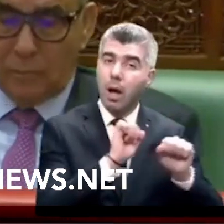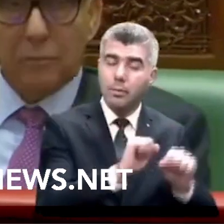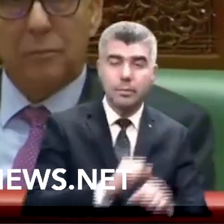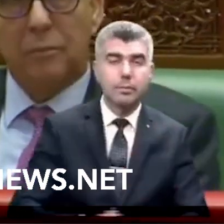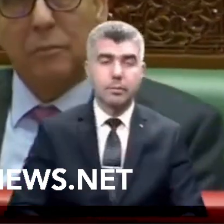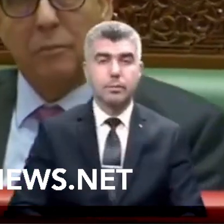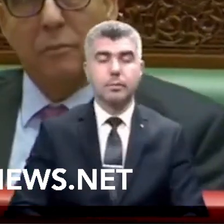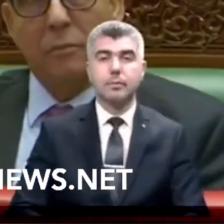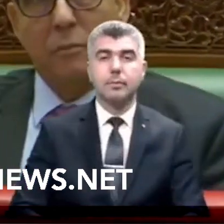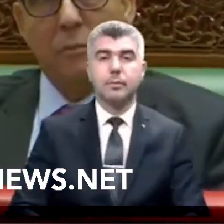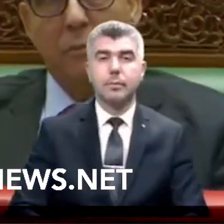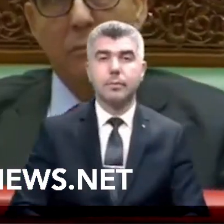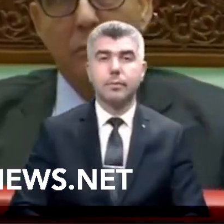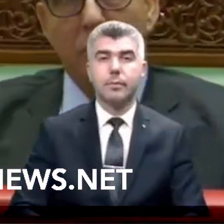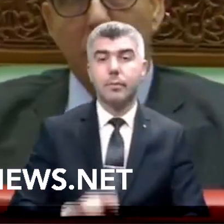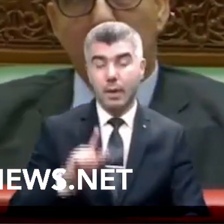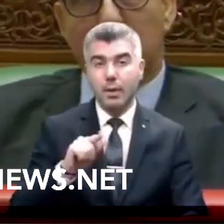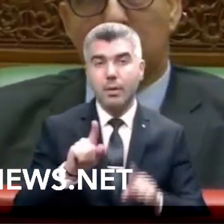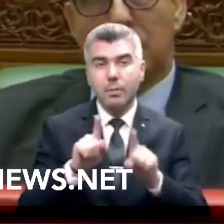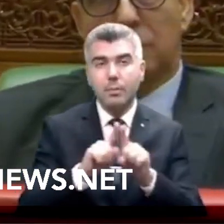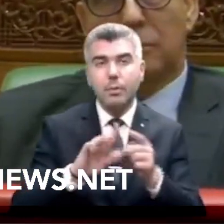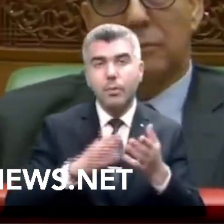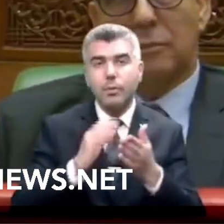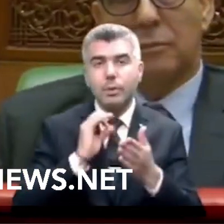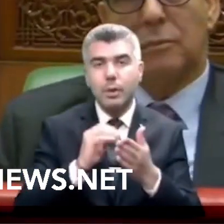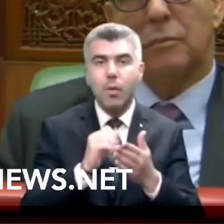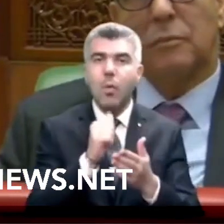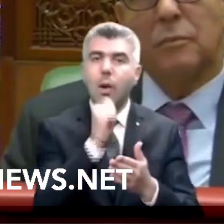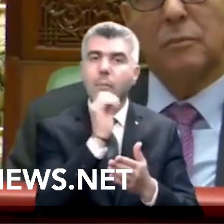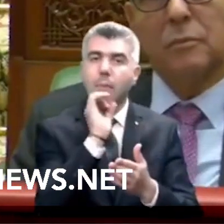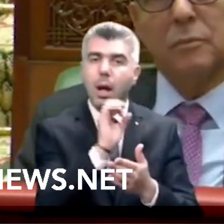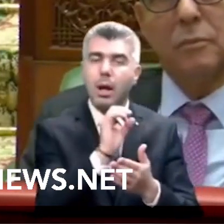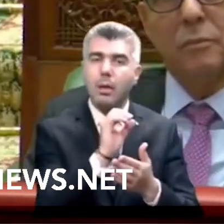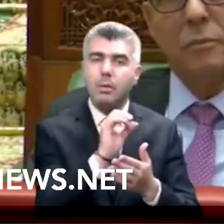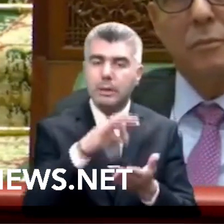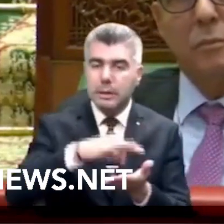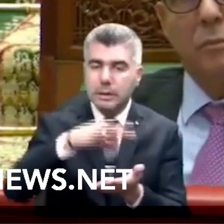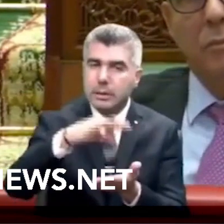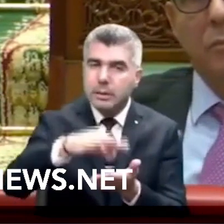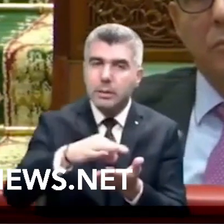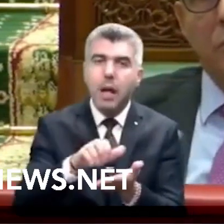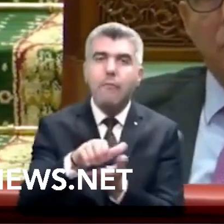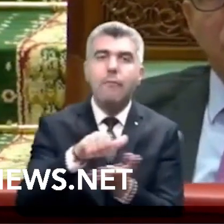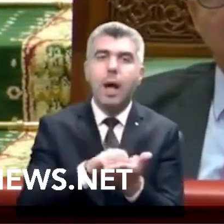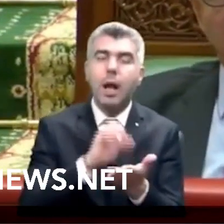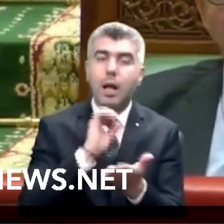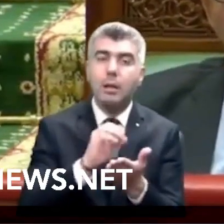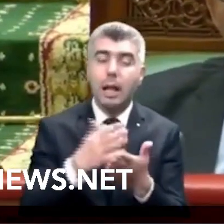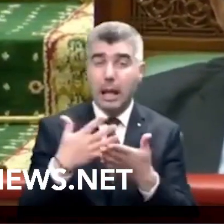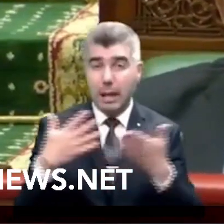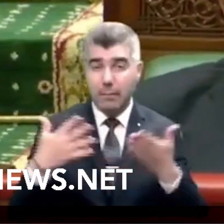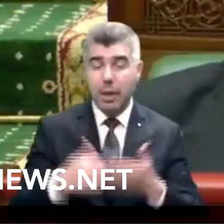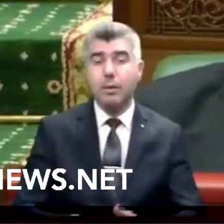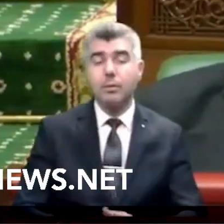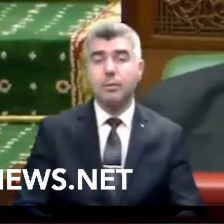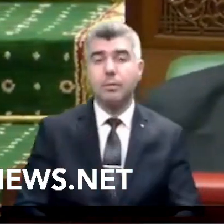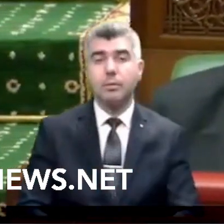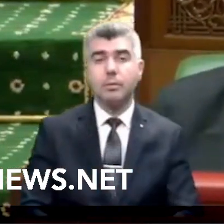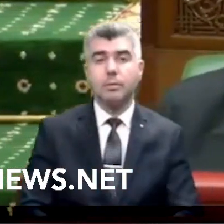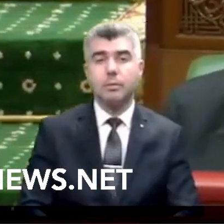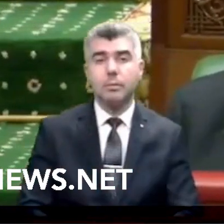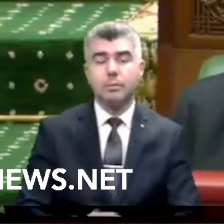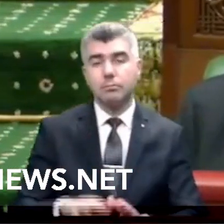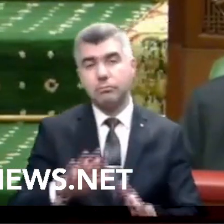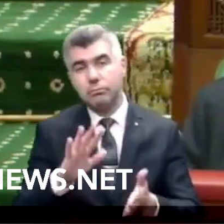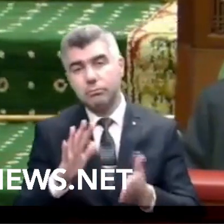الشي انعكس هذا الوضع يعني على الحصه المائيه ديال السقي بدوائر السقي الكبير واللي صبحت